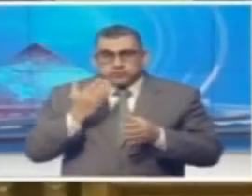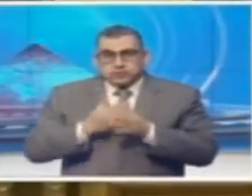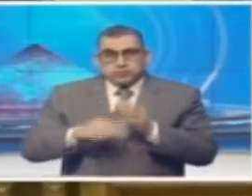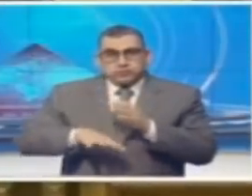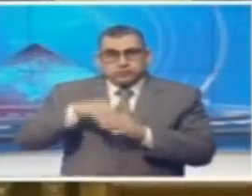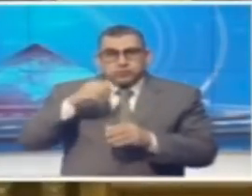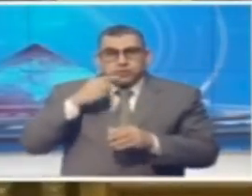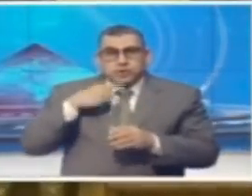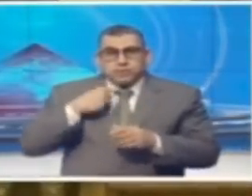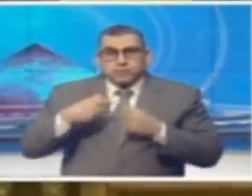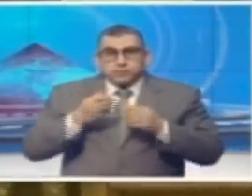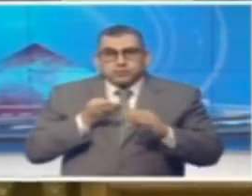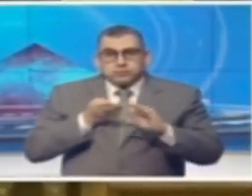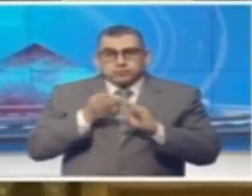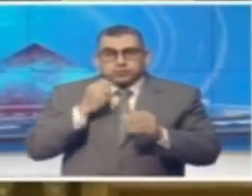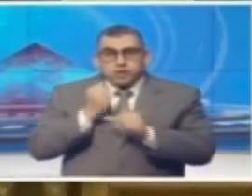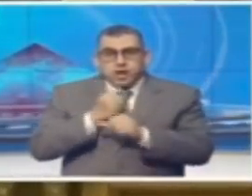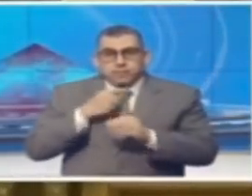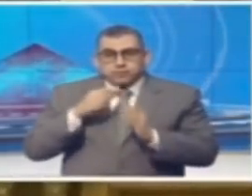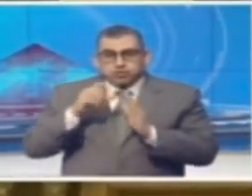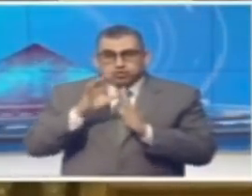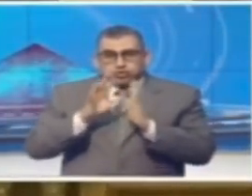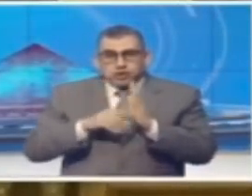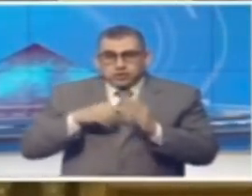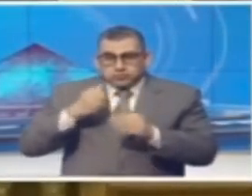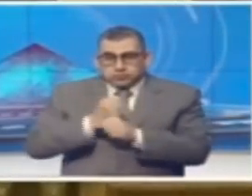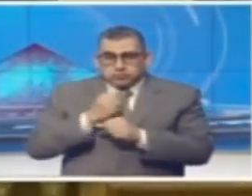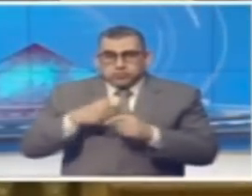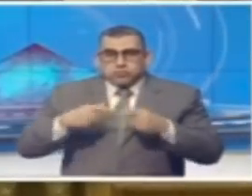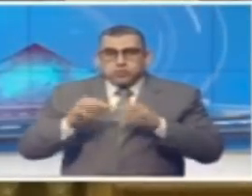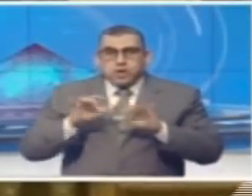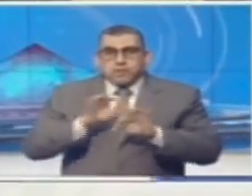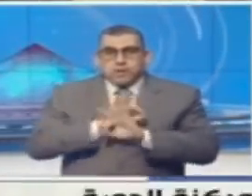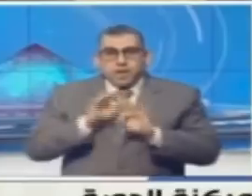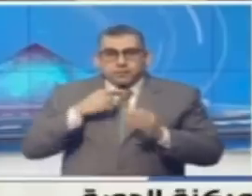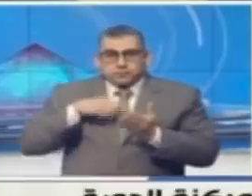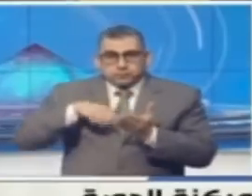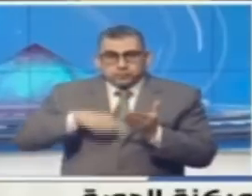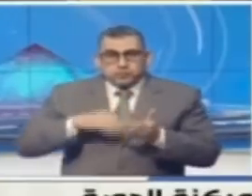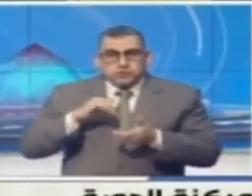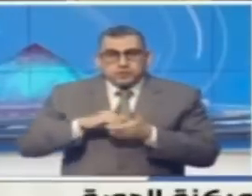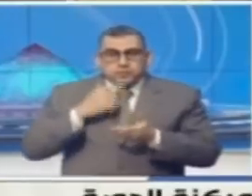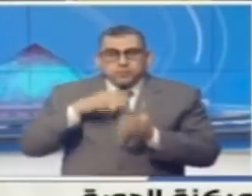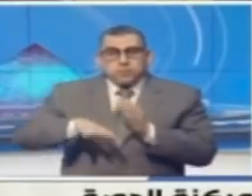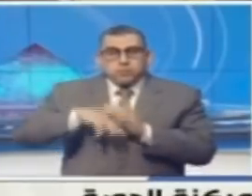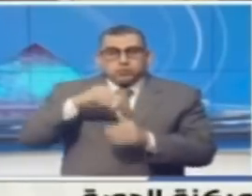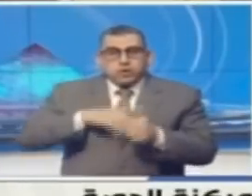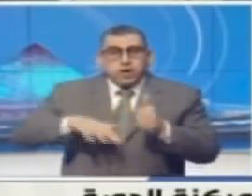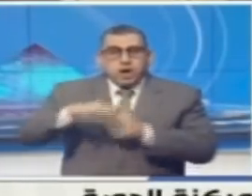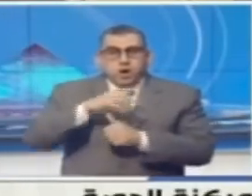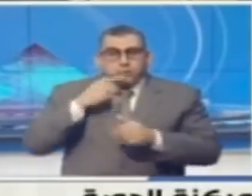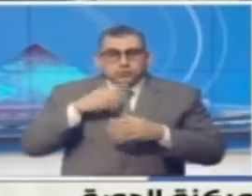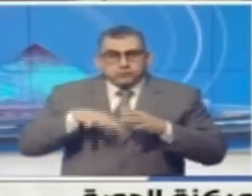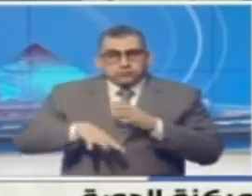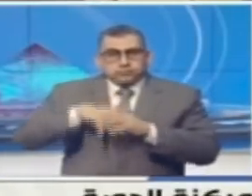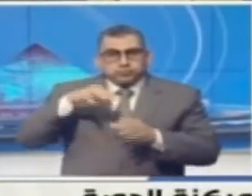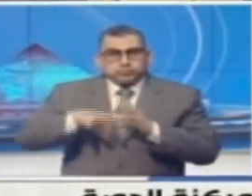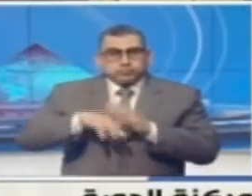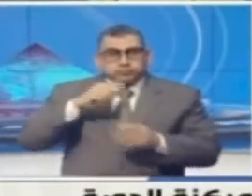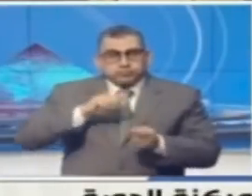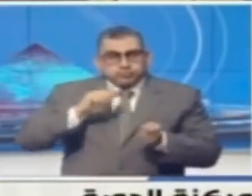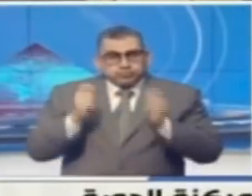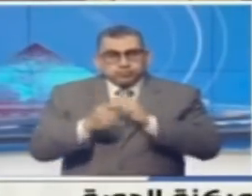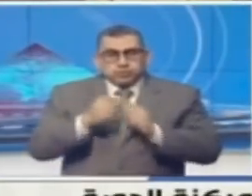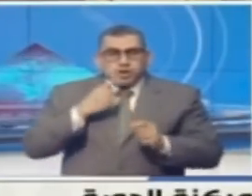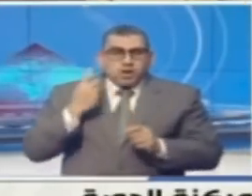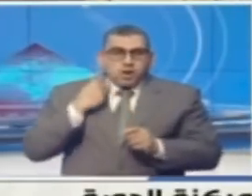تنفيذ مشروع ميكنة الدورة التشريعية. ويأتي البروتوكول في إطار تنفيذ المشروع القومي للتحديث والتطوير والتحول